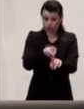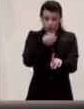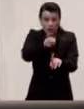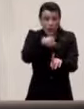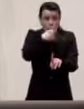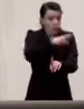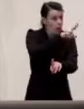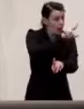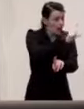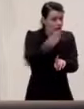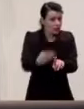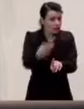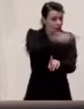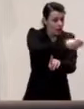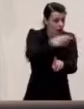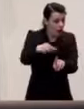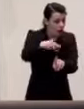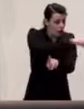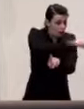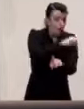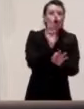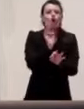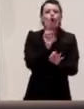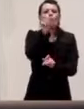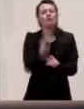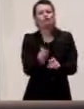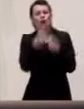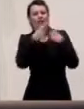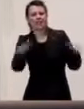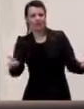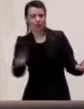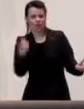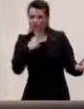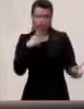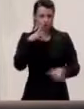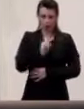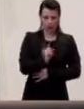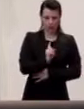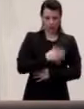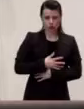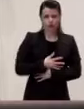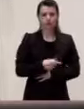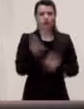nella RSA o erano diversi? Perché questo io non l'ho capito, onestamente. Grazie.